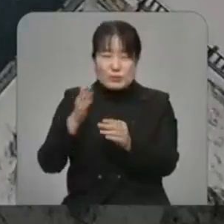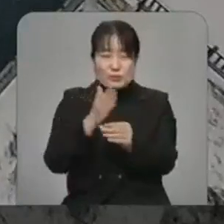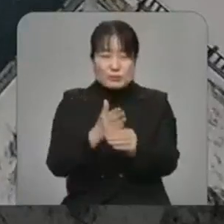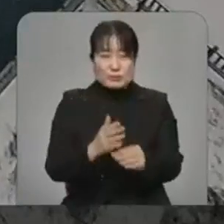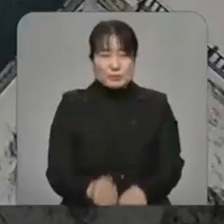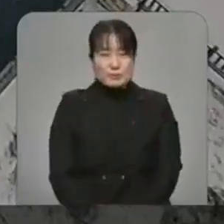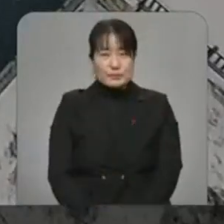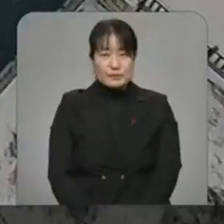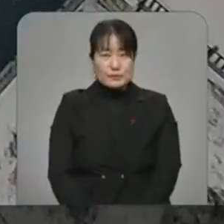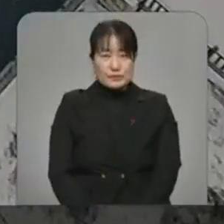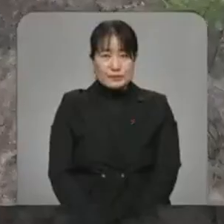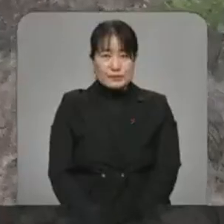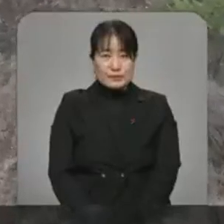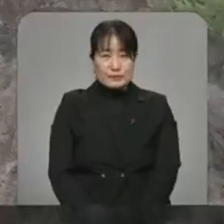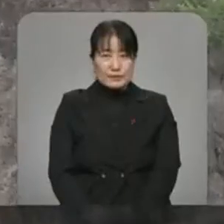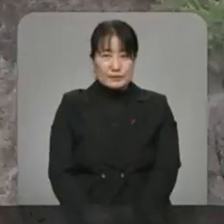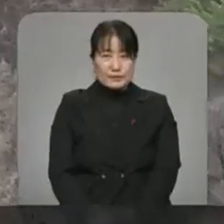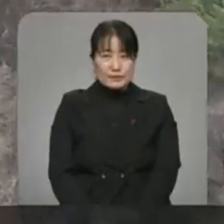기사입니다